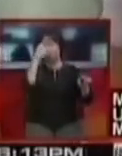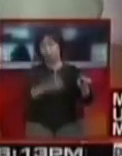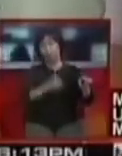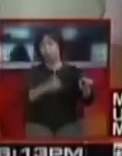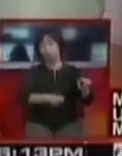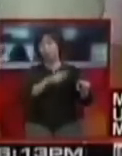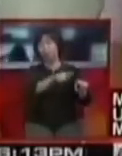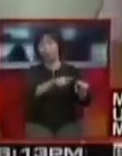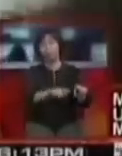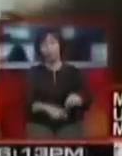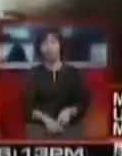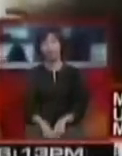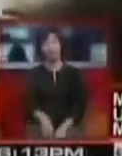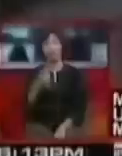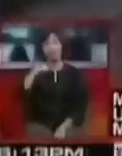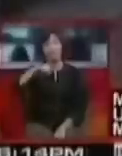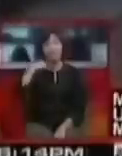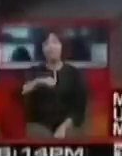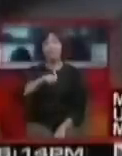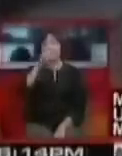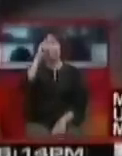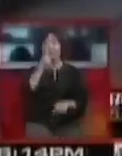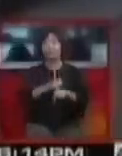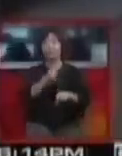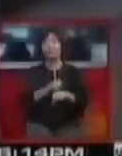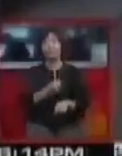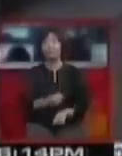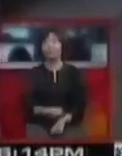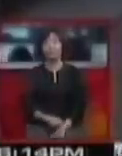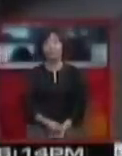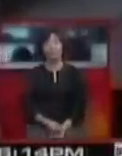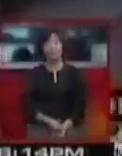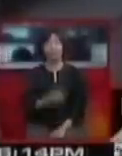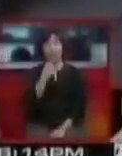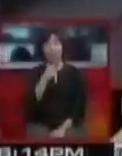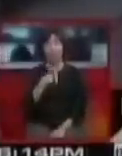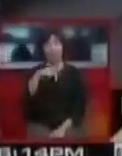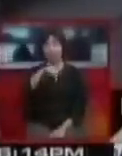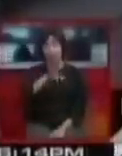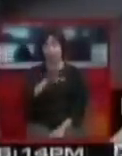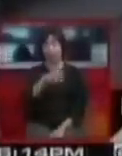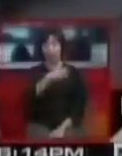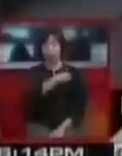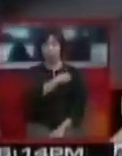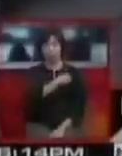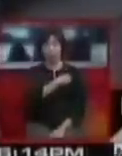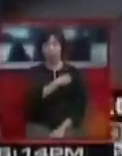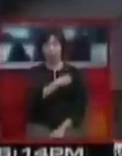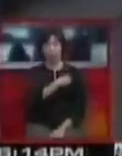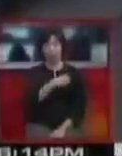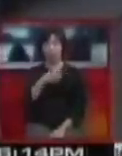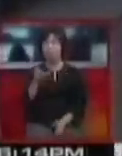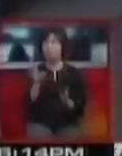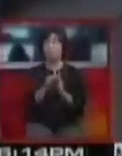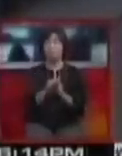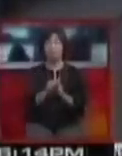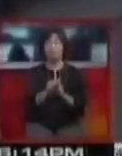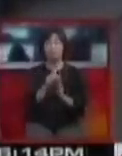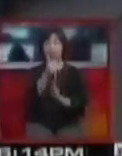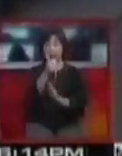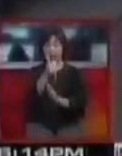mga pagrarally nila. Ano po, yung nilang... Sir, ayon sa Quezon City Police District, ay maaaring umabot sa 10 yung